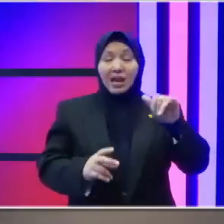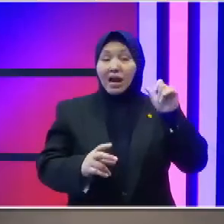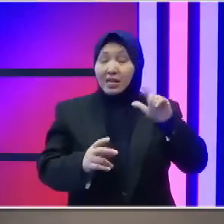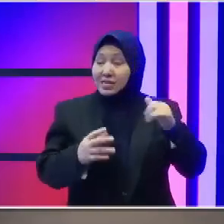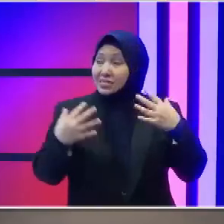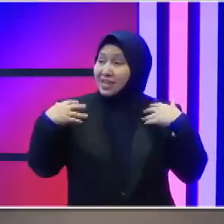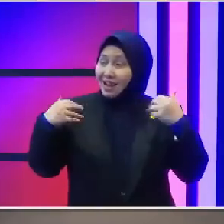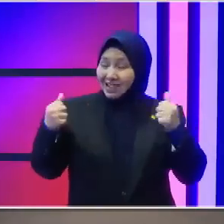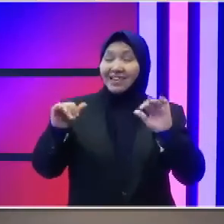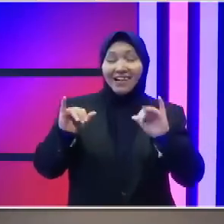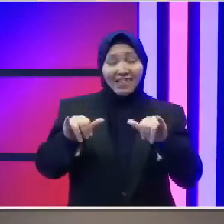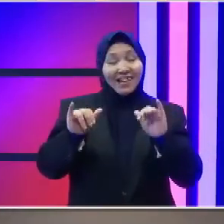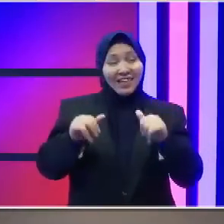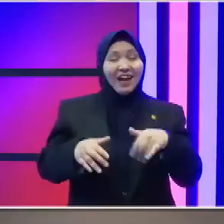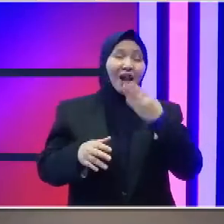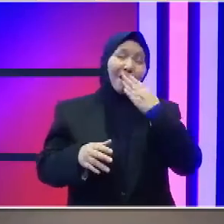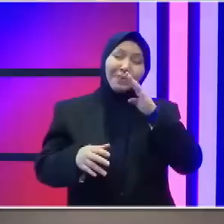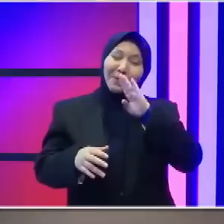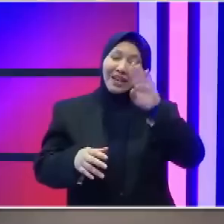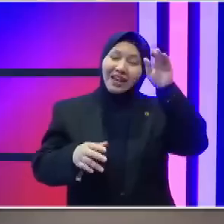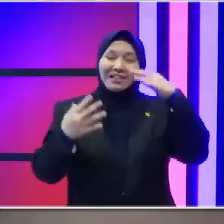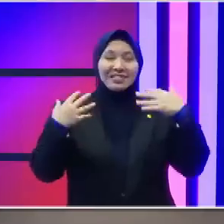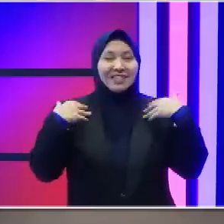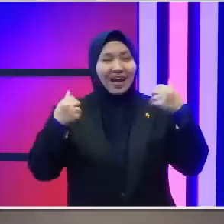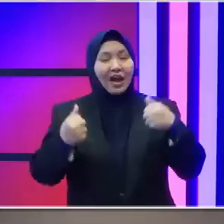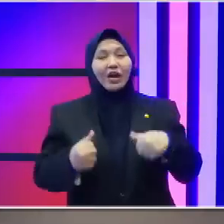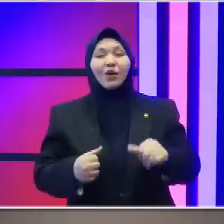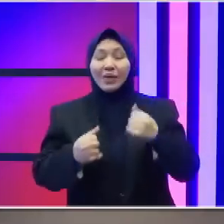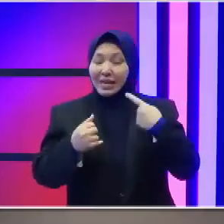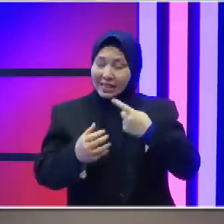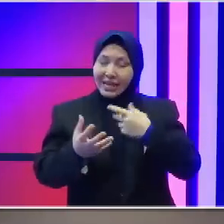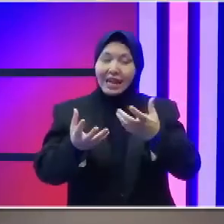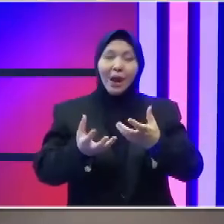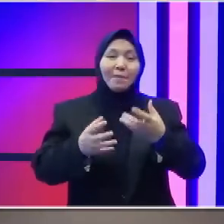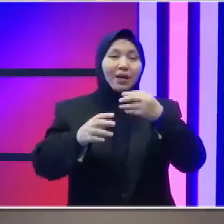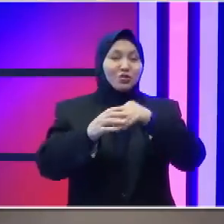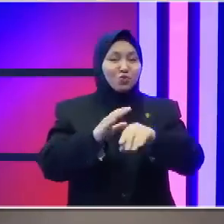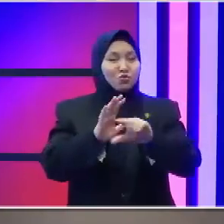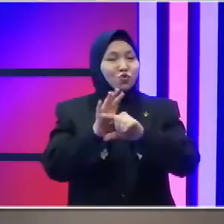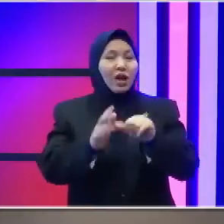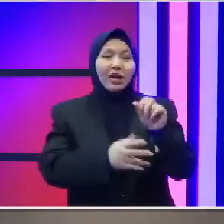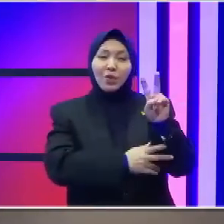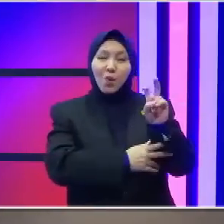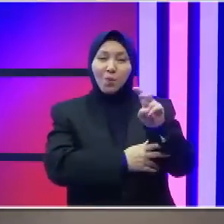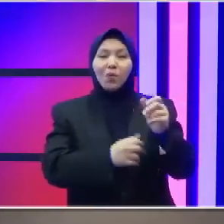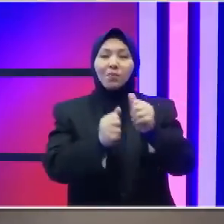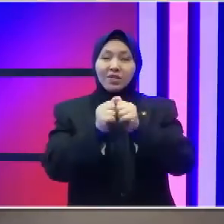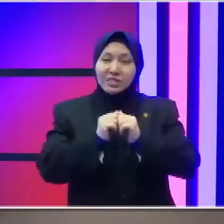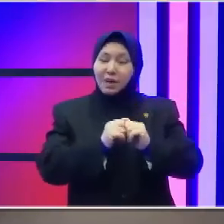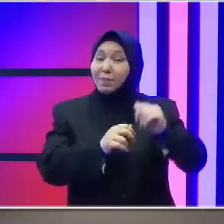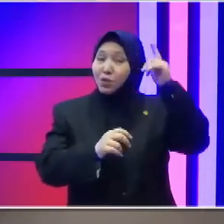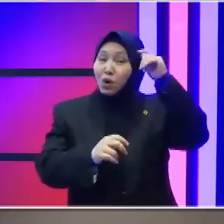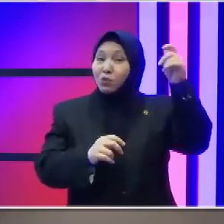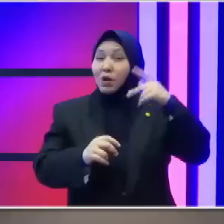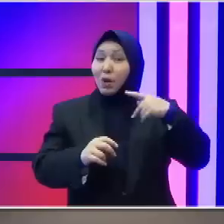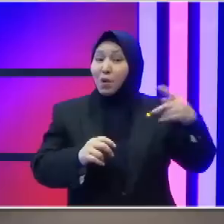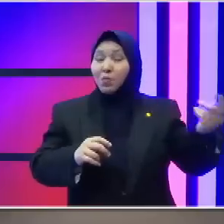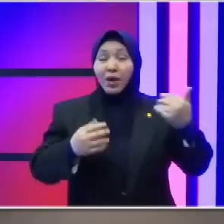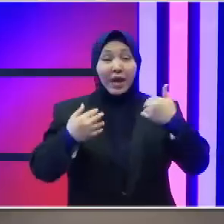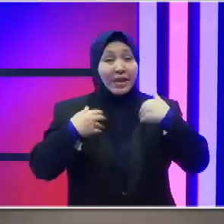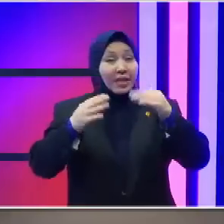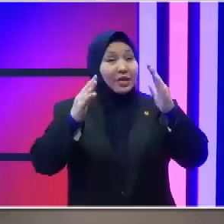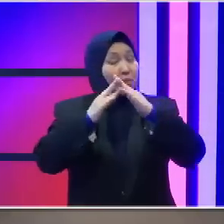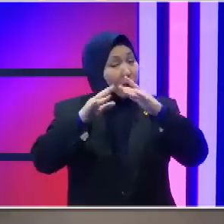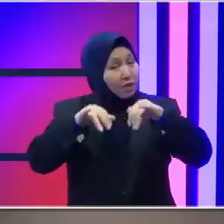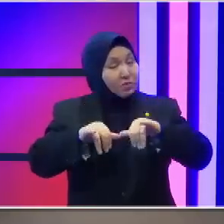Ustaz ya? Alhamdulillah sihat. Alhamdulillah ya, kita sudah pun nak masuk kepada surah yang ke-20 bersama dengan tuan-tuan perempuan yang berada di rumah. Teruskan